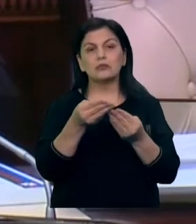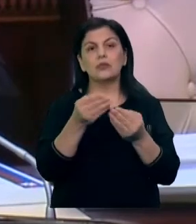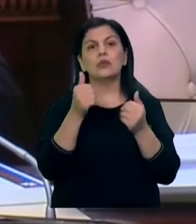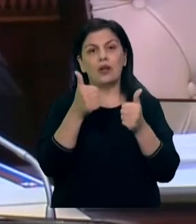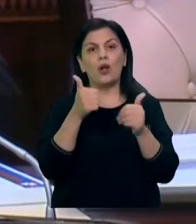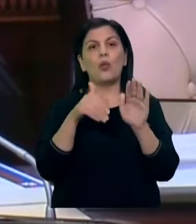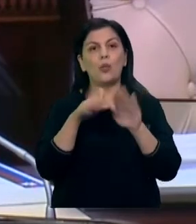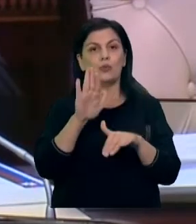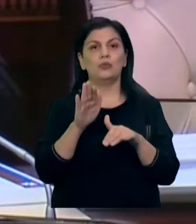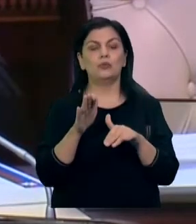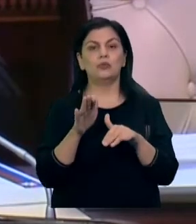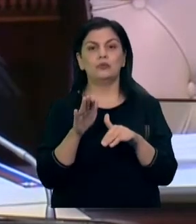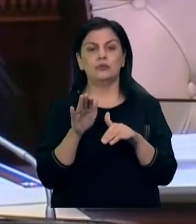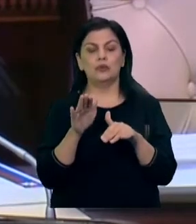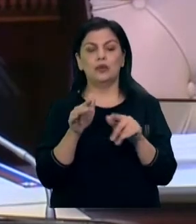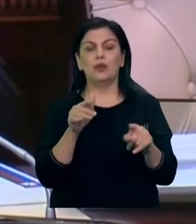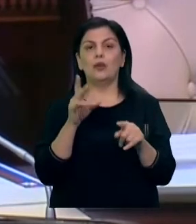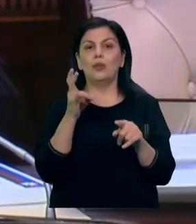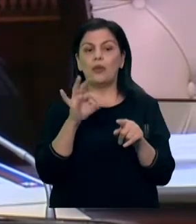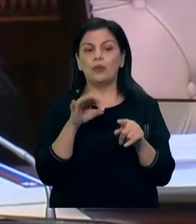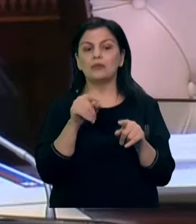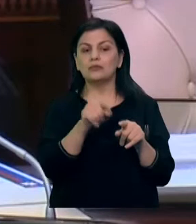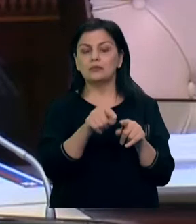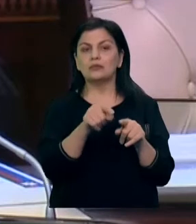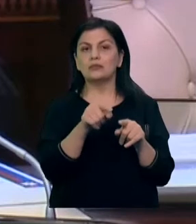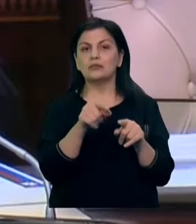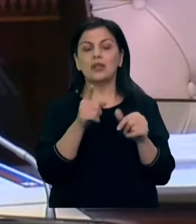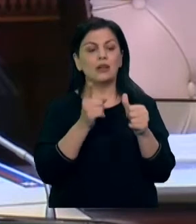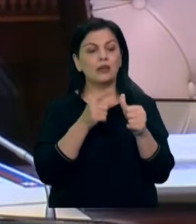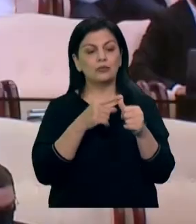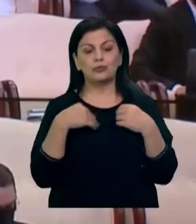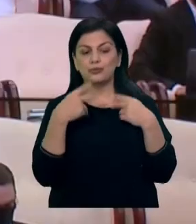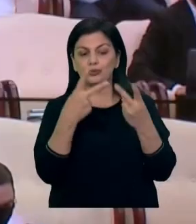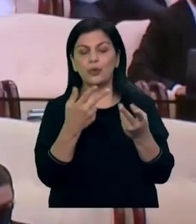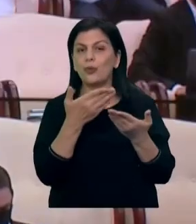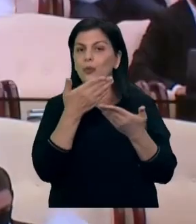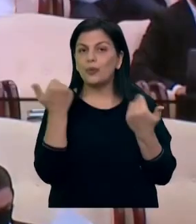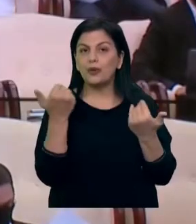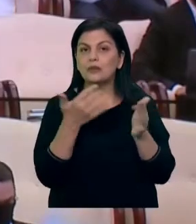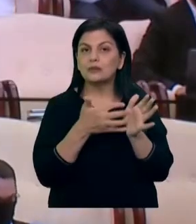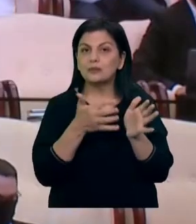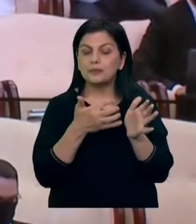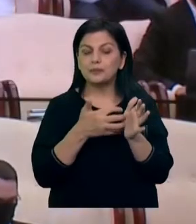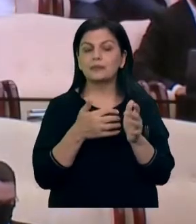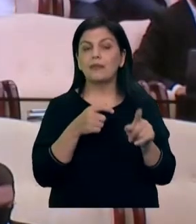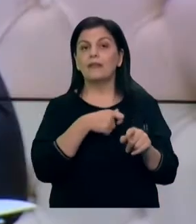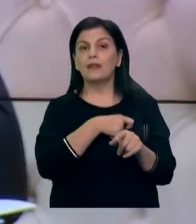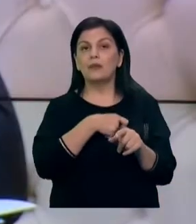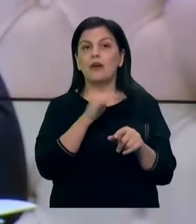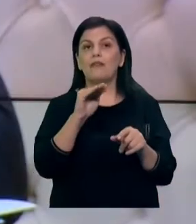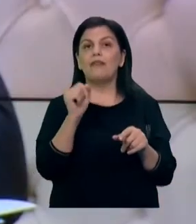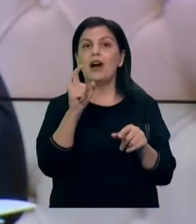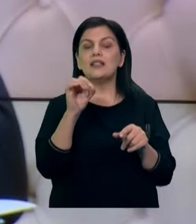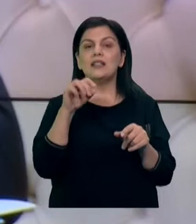bu il bayəsində təqdimat verilmiş şəxslərin adlarına rast gəlmirik. Deputat Fazil Mustafa isə bu qədər